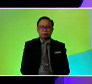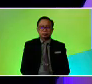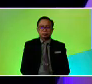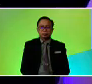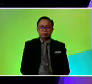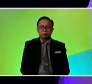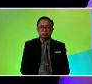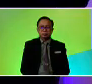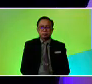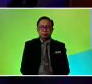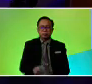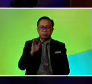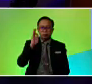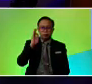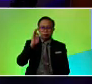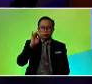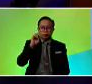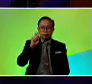sama Fikri